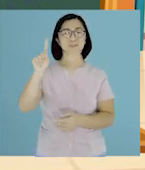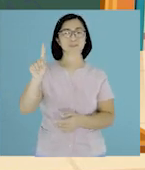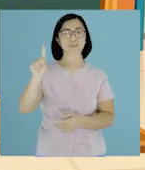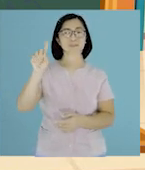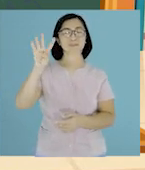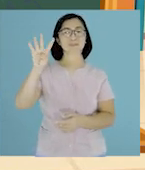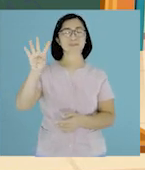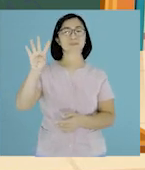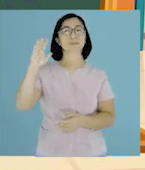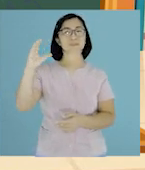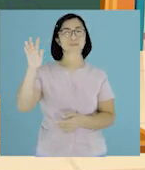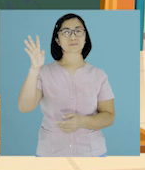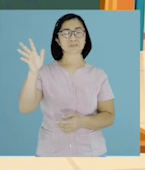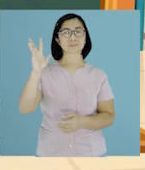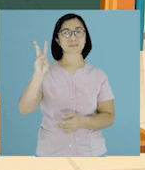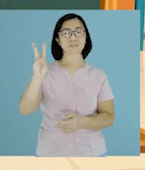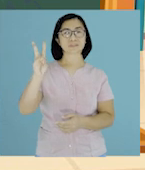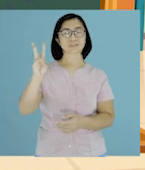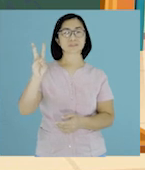91, 456,